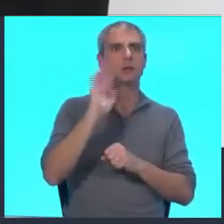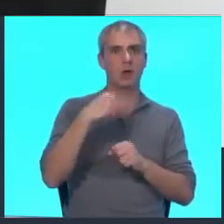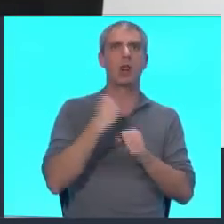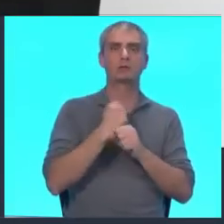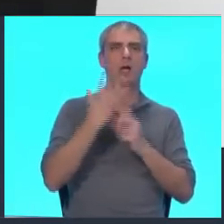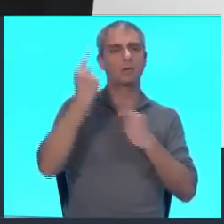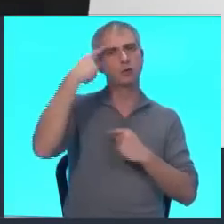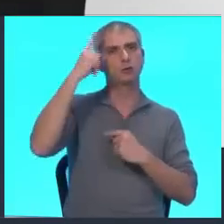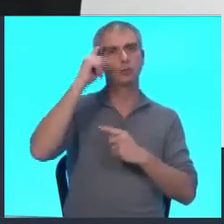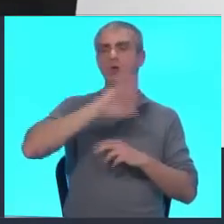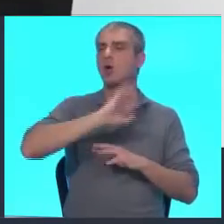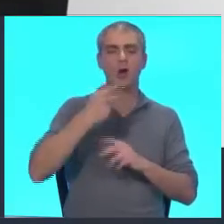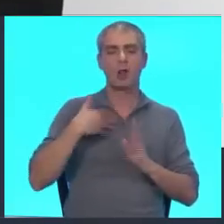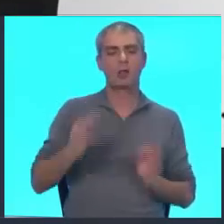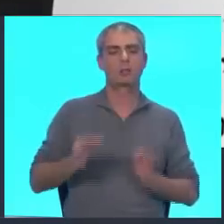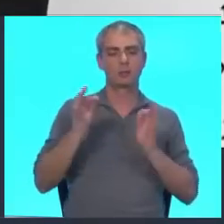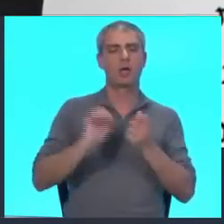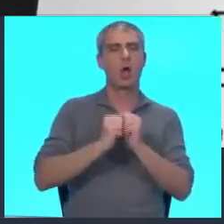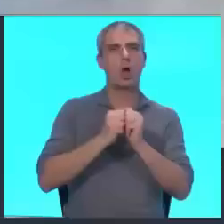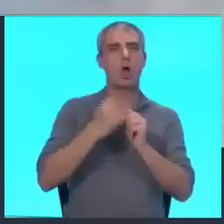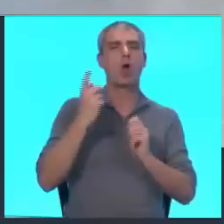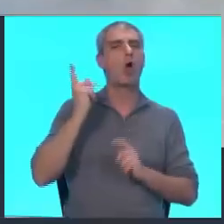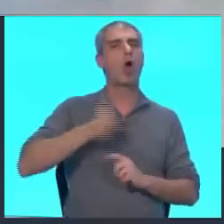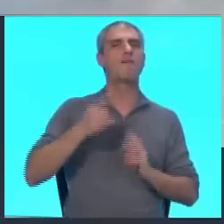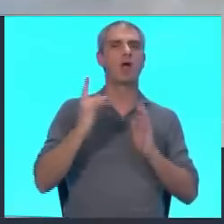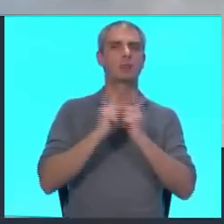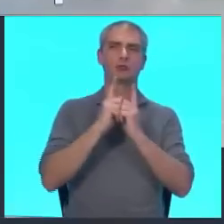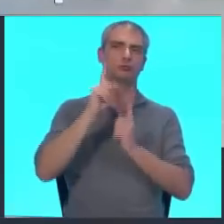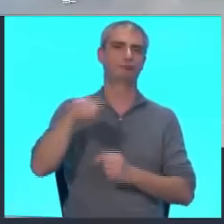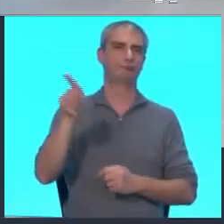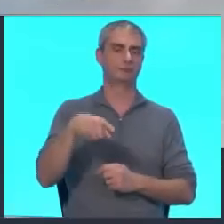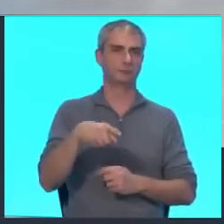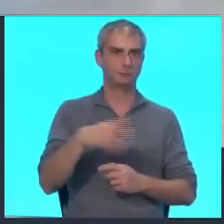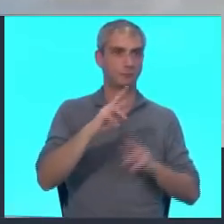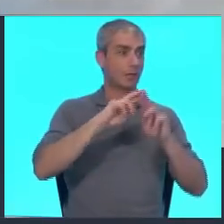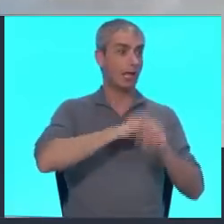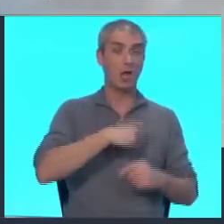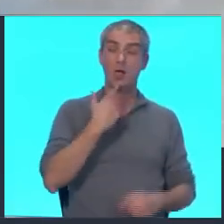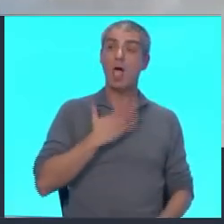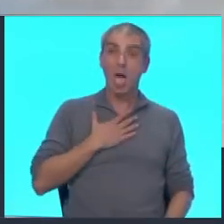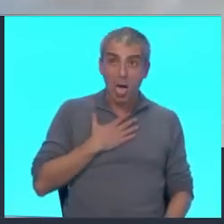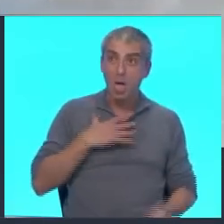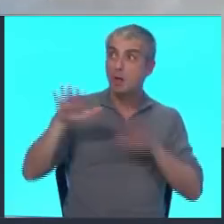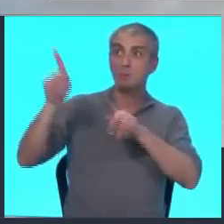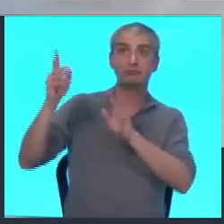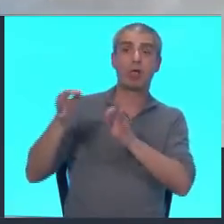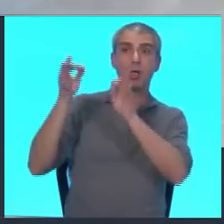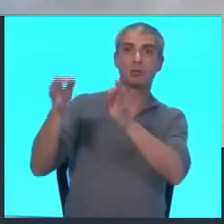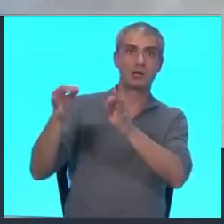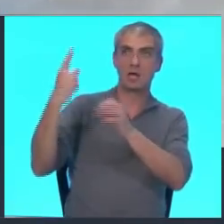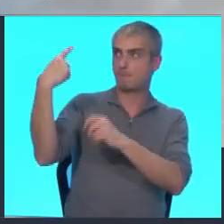יוזמות שכל עניינן דחייה ומסמוס של חובות הנגישות. יבואו הרשויות המקומיות וגידו, אם הם קיבלו דחייה, שהם